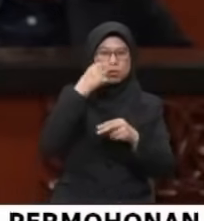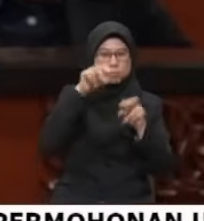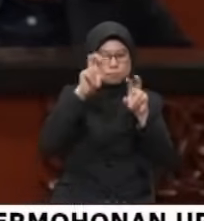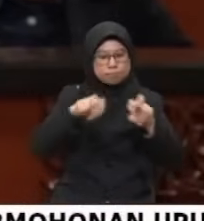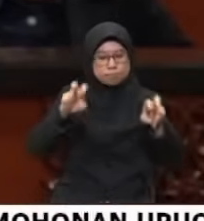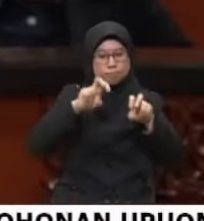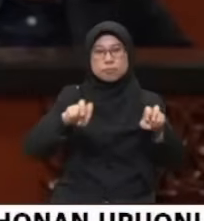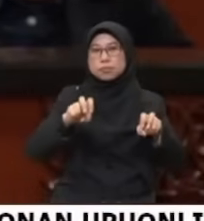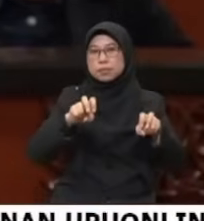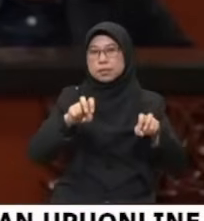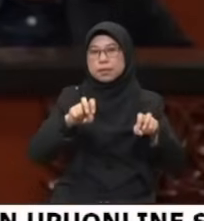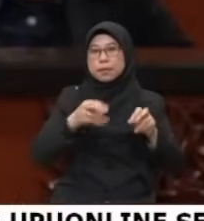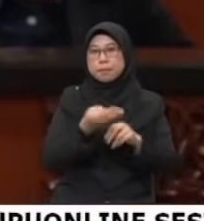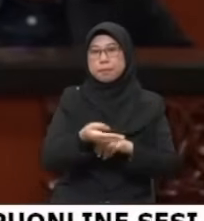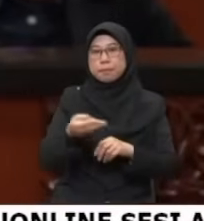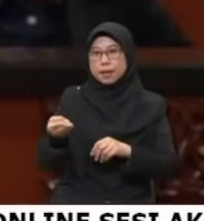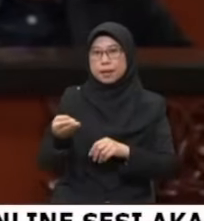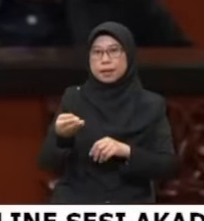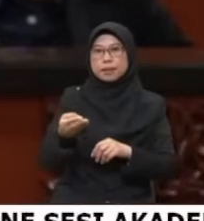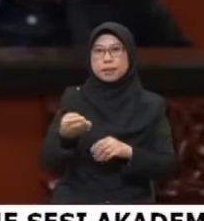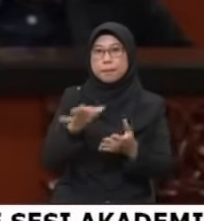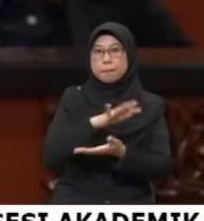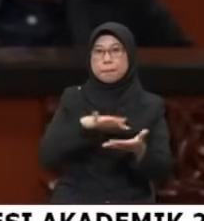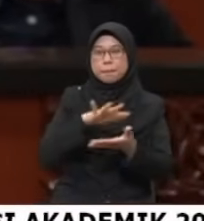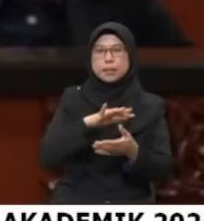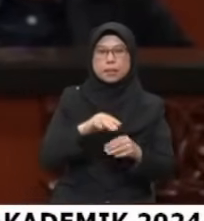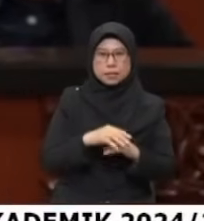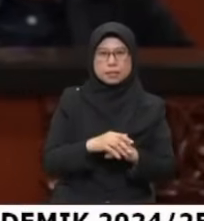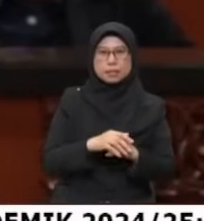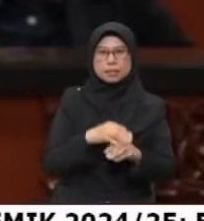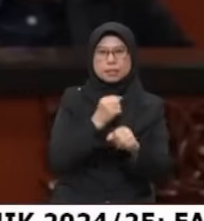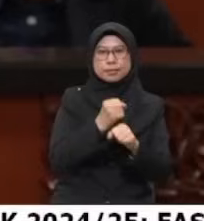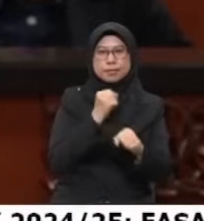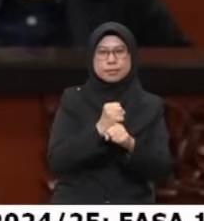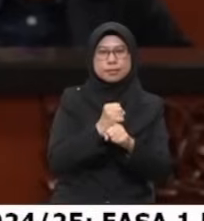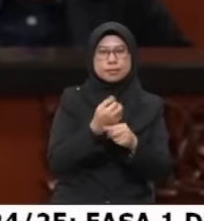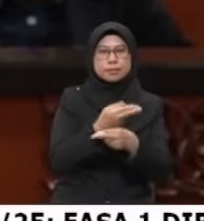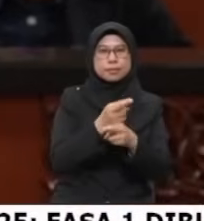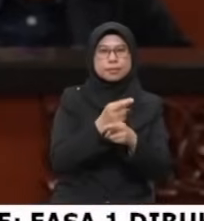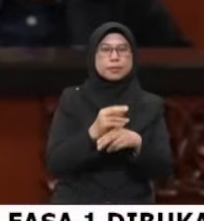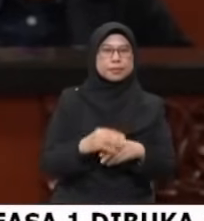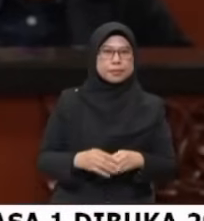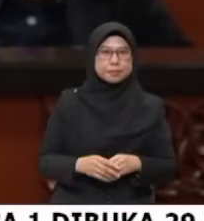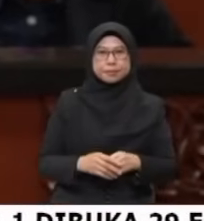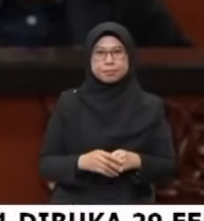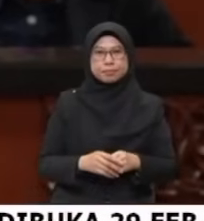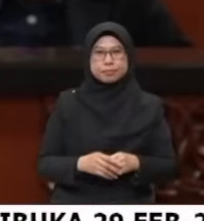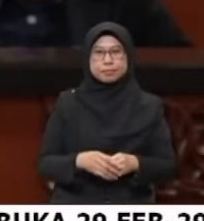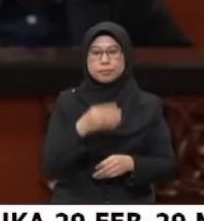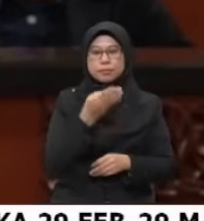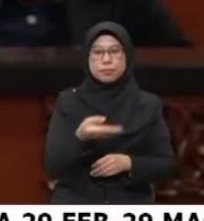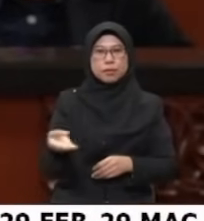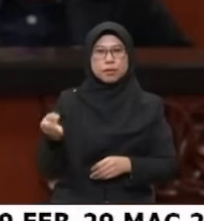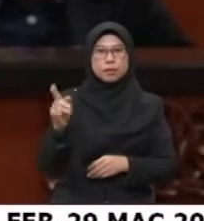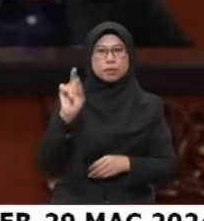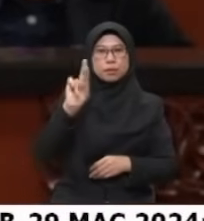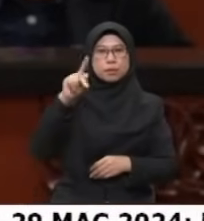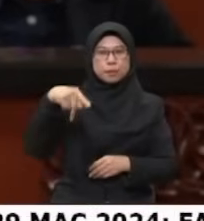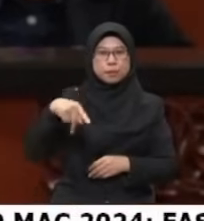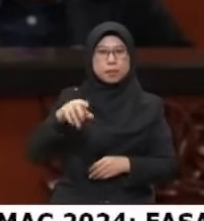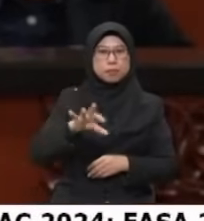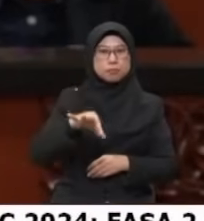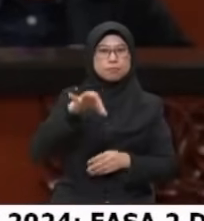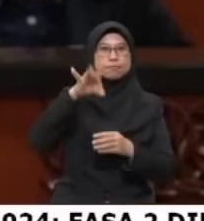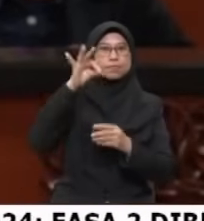teknologi bahan turapan spesaliti mix dalam kerja-kerja penyelenggaraan jalan raya dan antara bahan turapan specialti mix yang